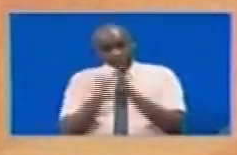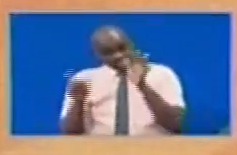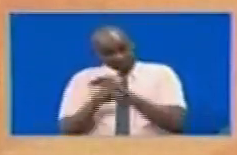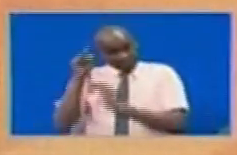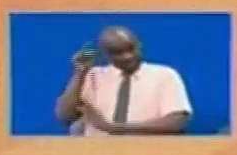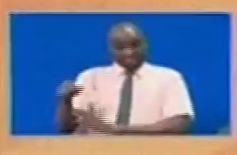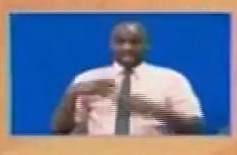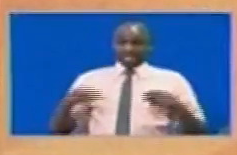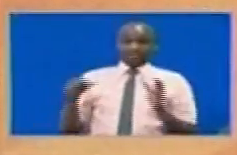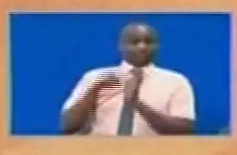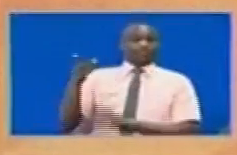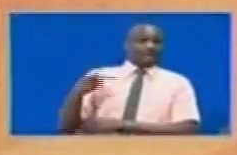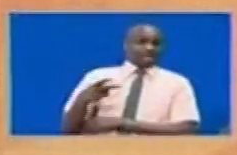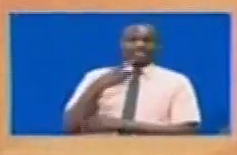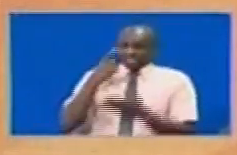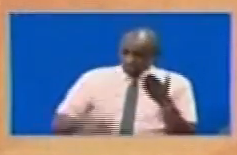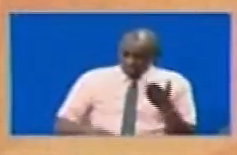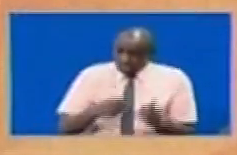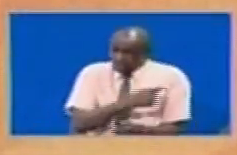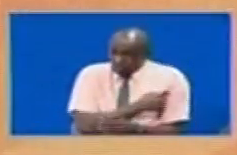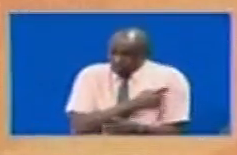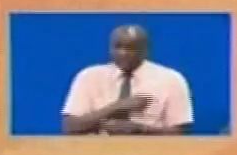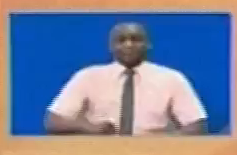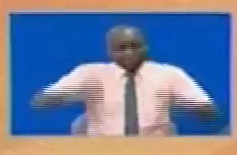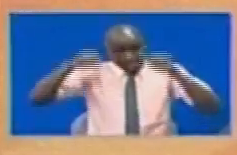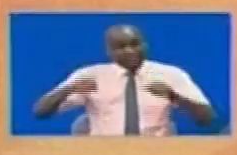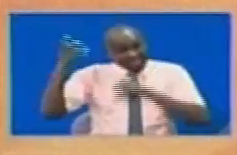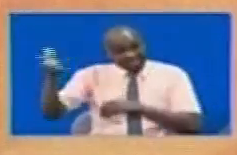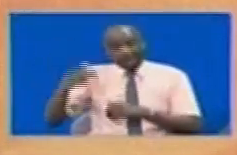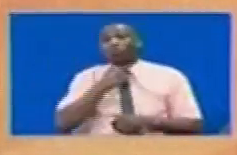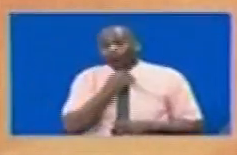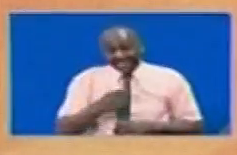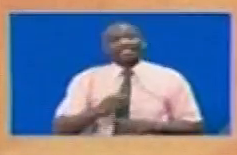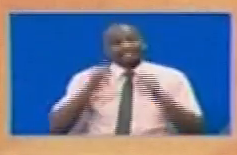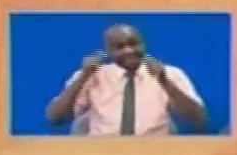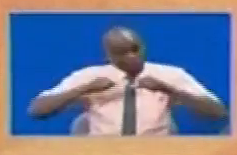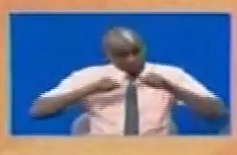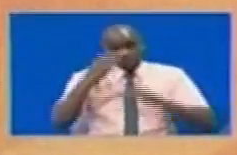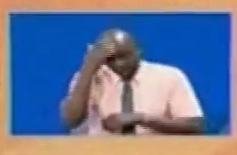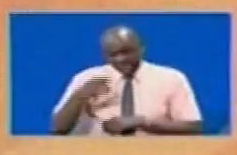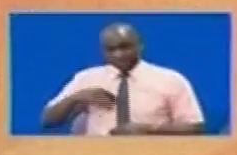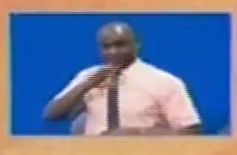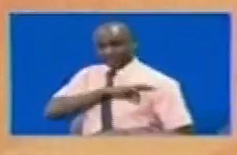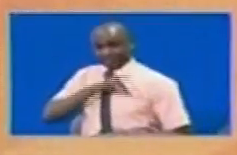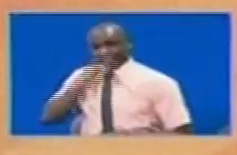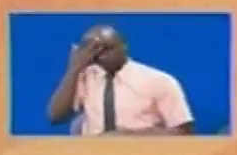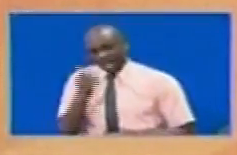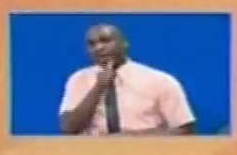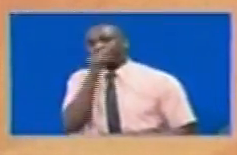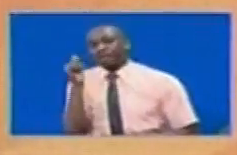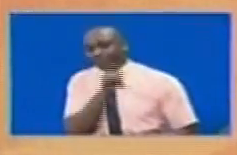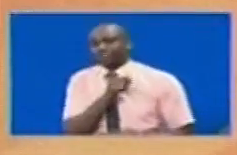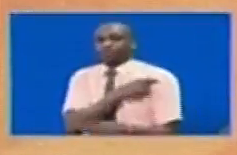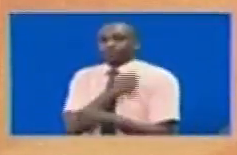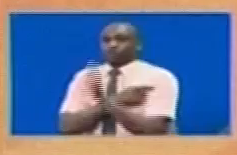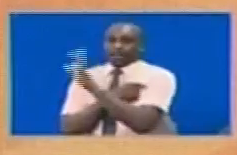katika wizara hiyo. Aidha alisema kwamba madaktari wakuu vile vile wanapendelea mgomo huo uendelee kwani una manufaa makubwa kwa biashara